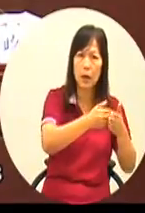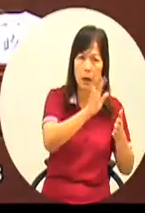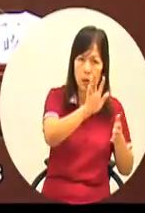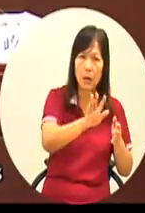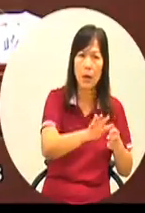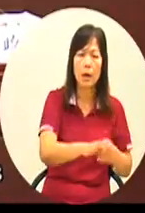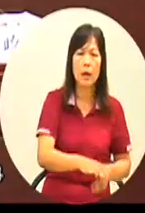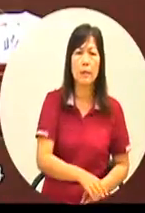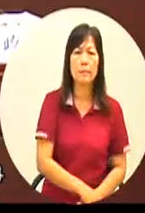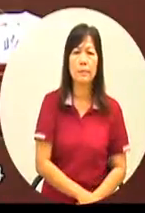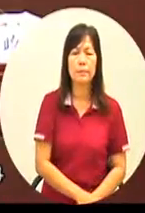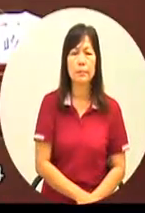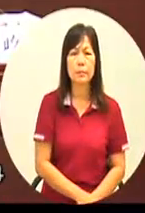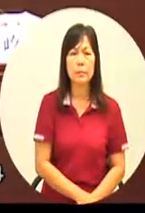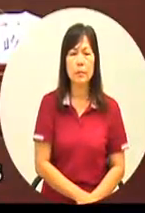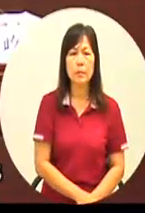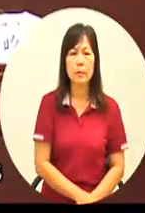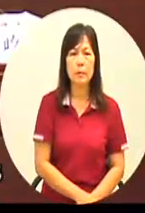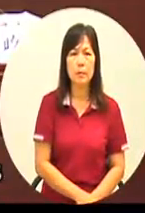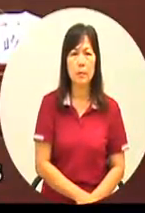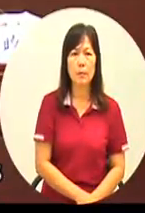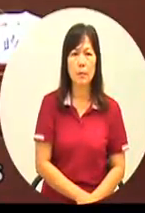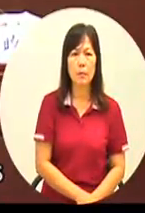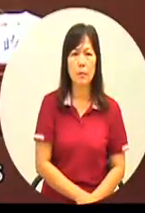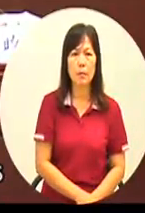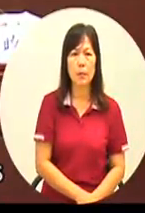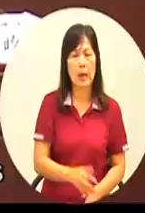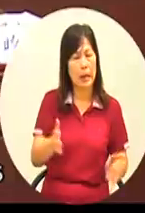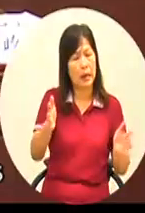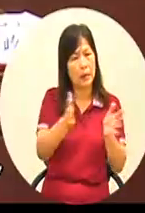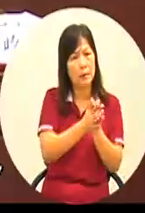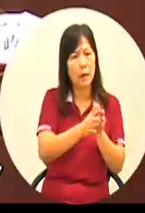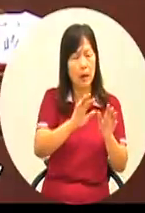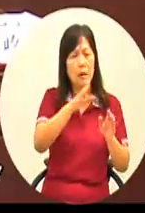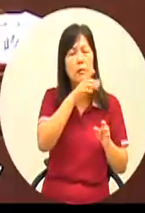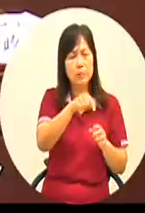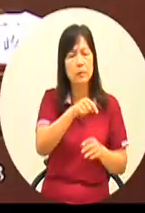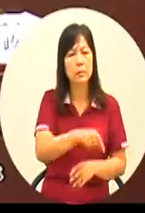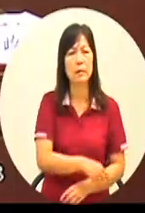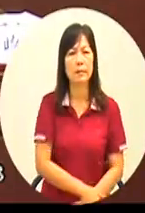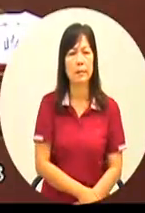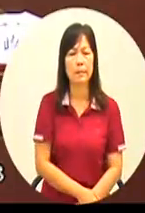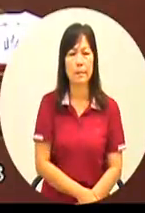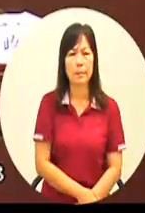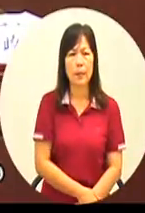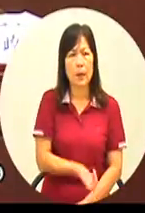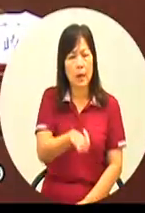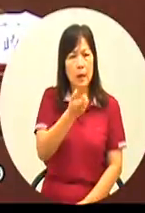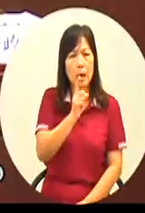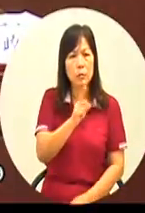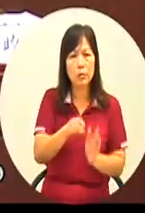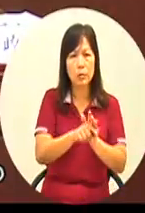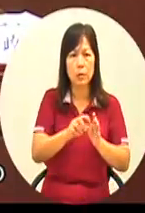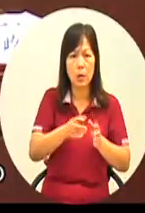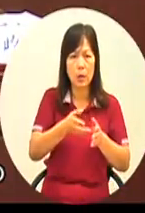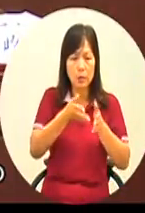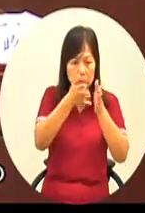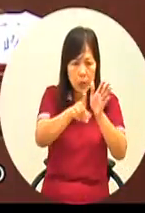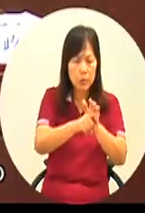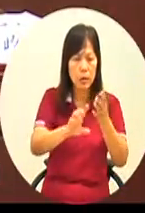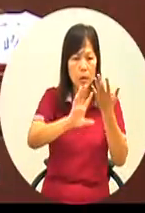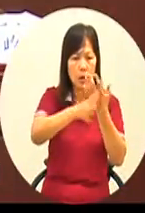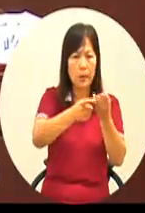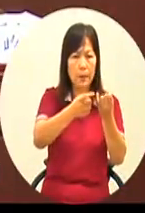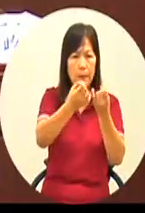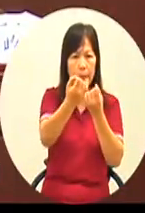们的港澳的部分，大概是这样子。那当然我们刚才所提的，我们不是只有对我们的新住民姐